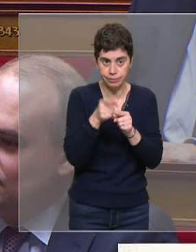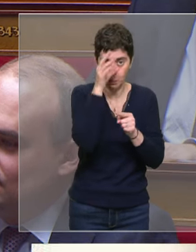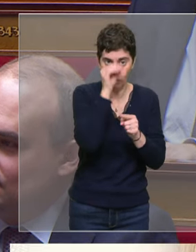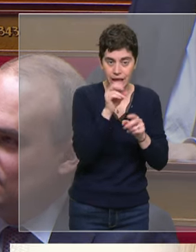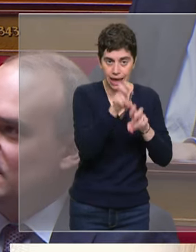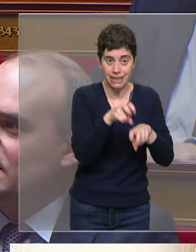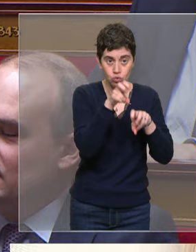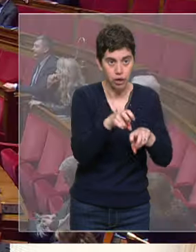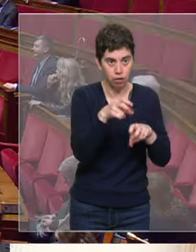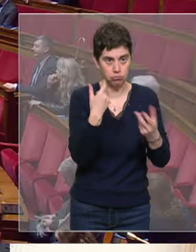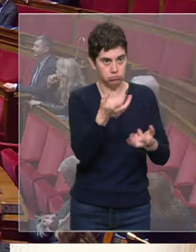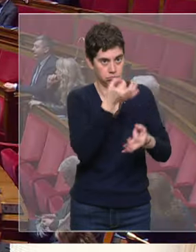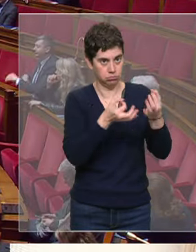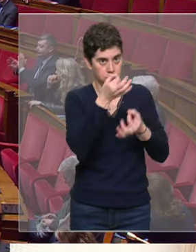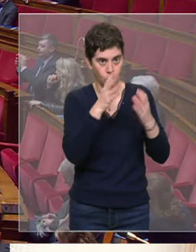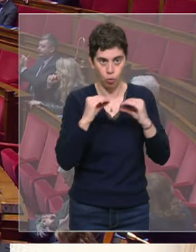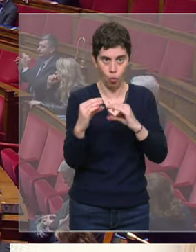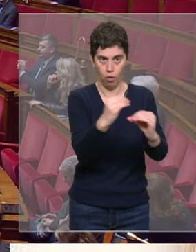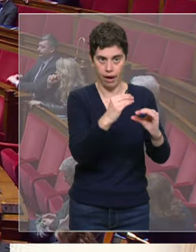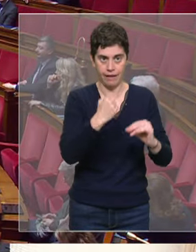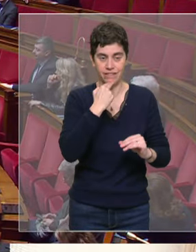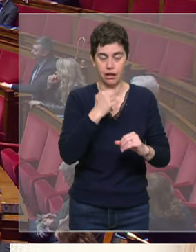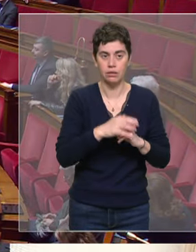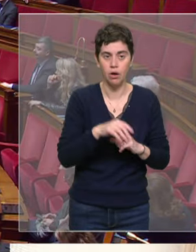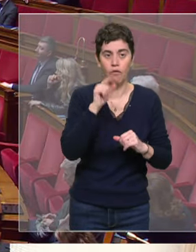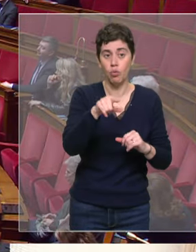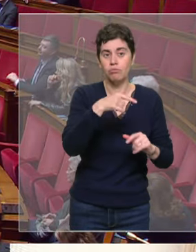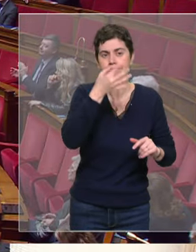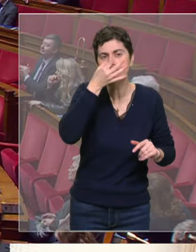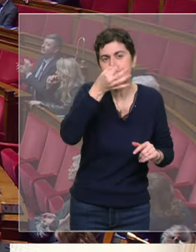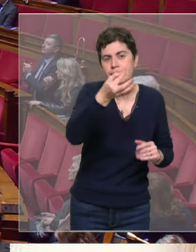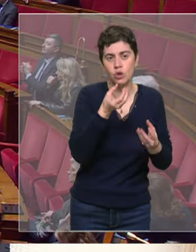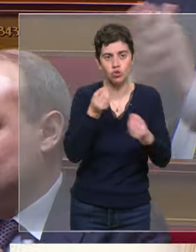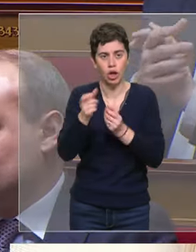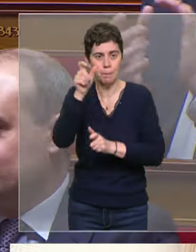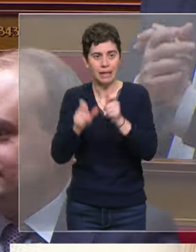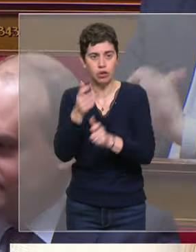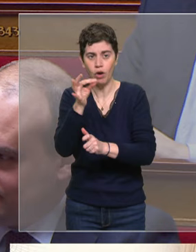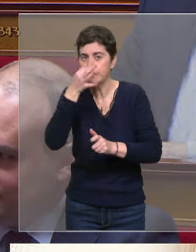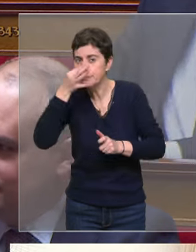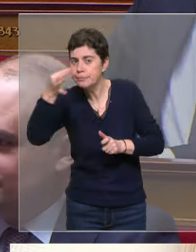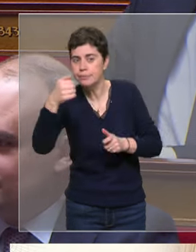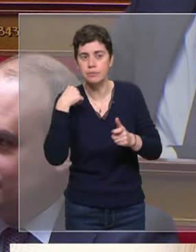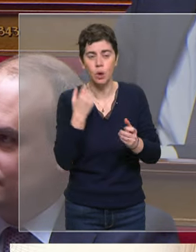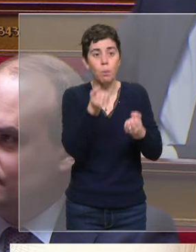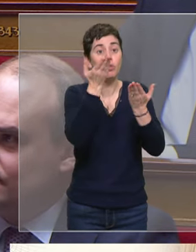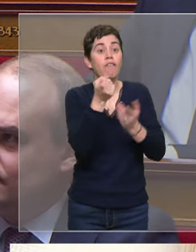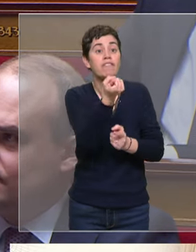concret, c'est efficace. Alors cessez de vous leurrer et de leurrer les Français. Non, cette proposition n'est pas la vôtre. Et oui,